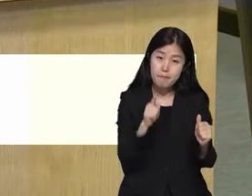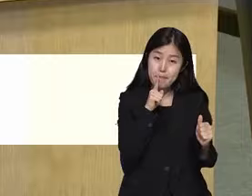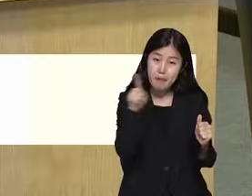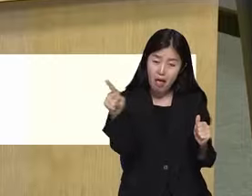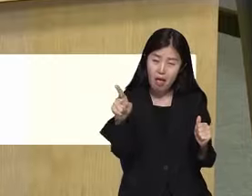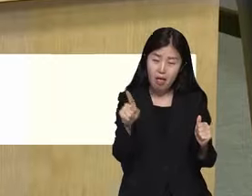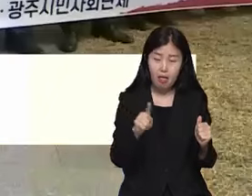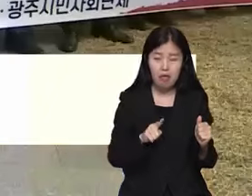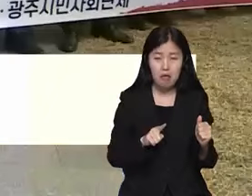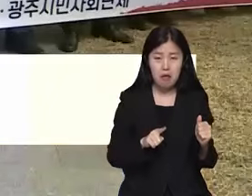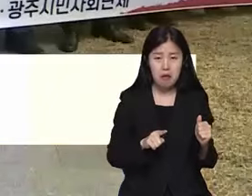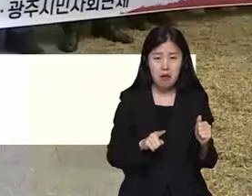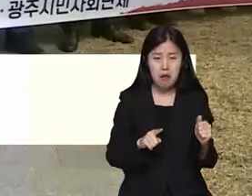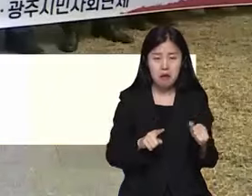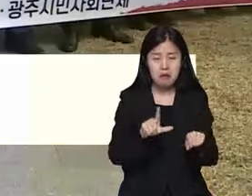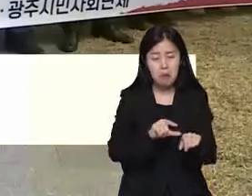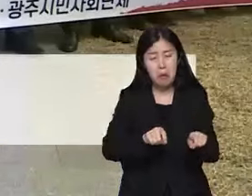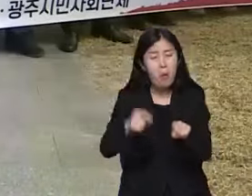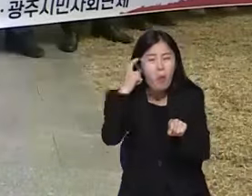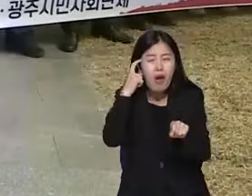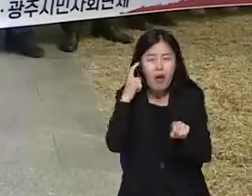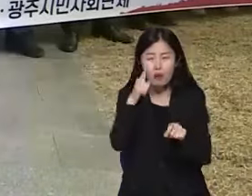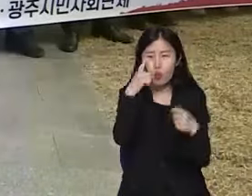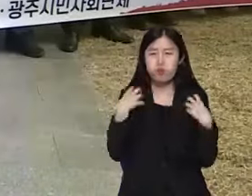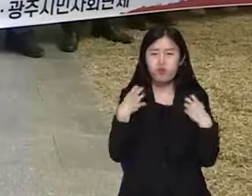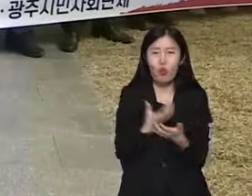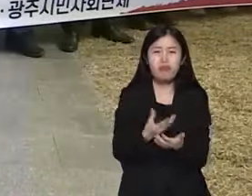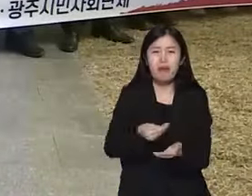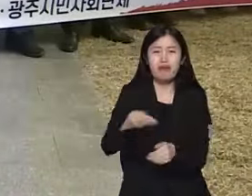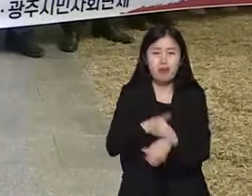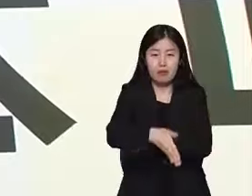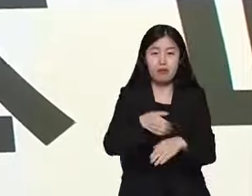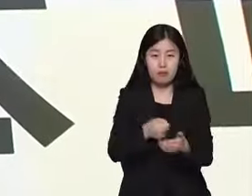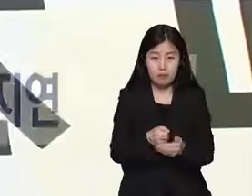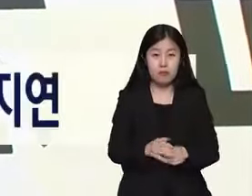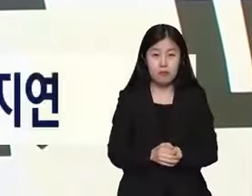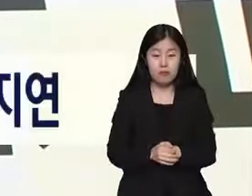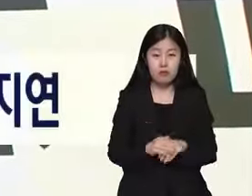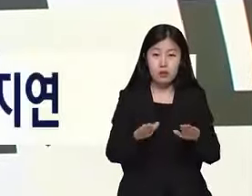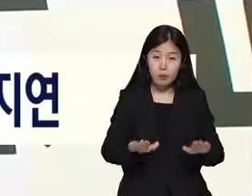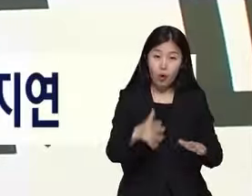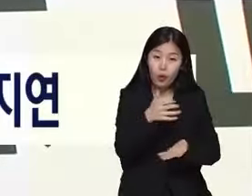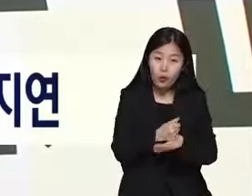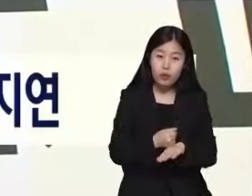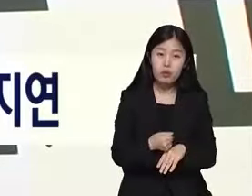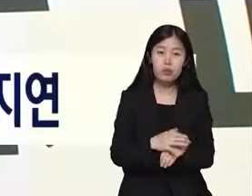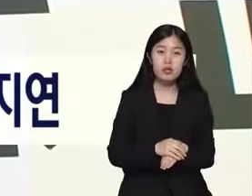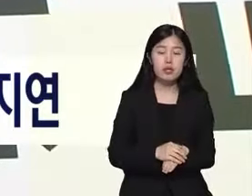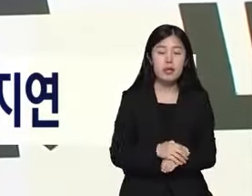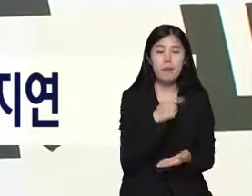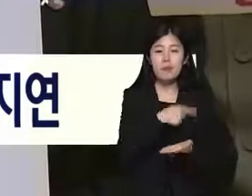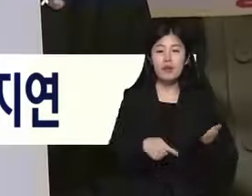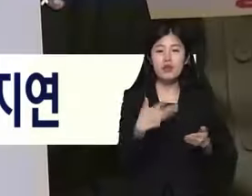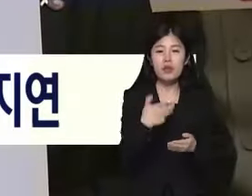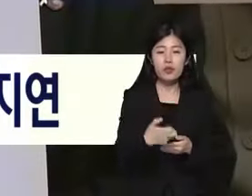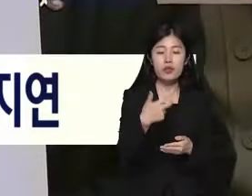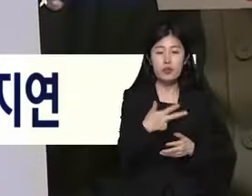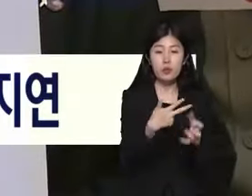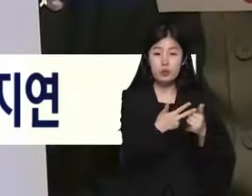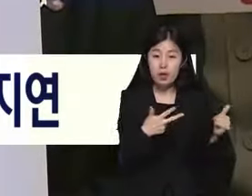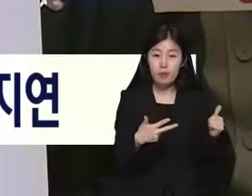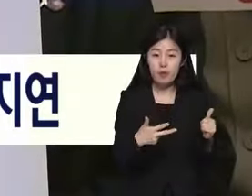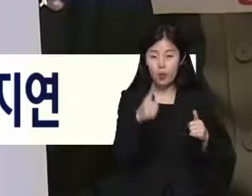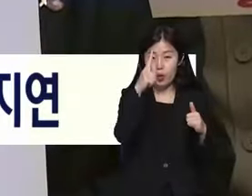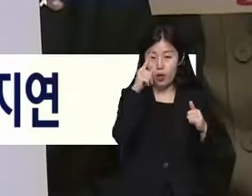부분도 있는데. 광주와 전남에서는 현재 일제강제징용 피해자와 유족 87명이 전범기업